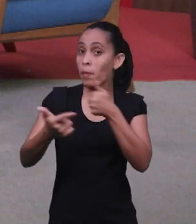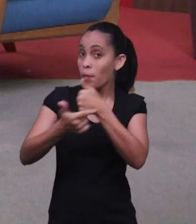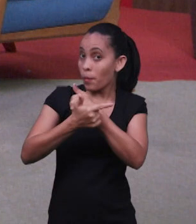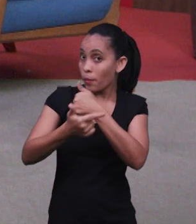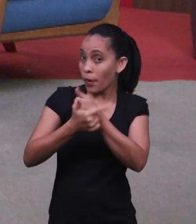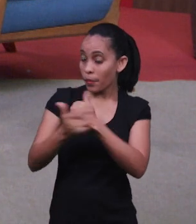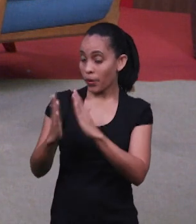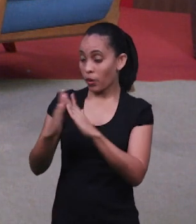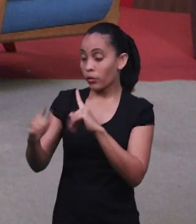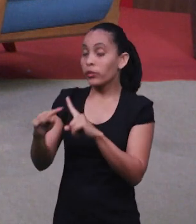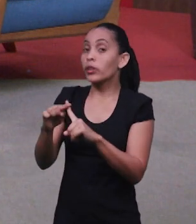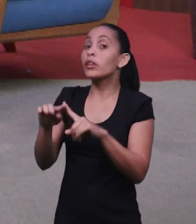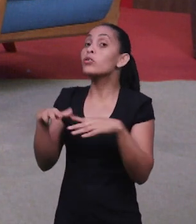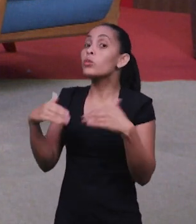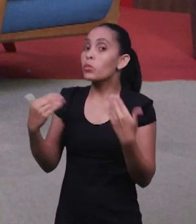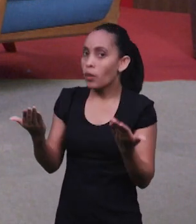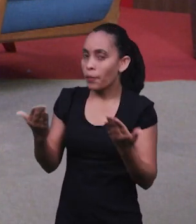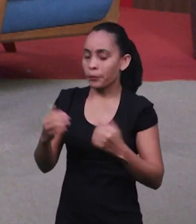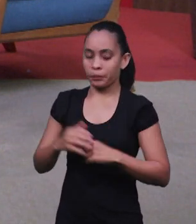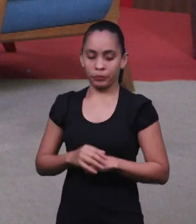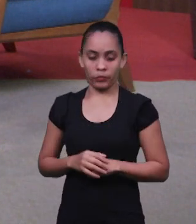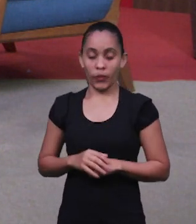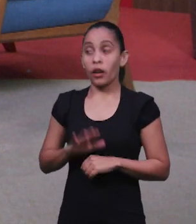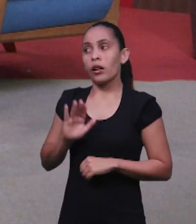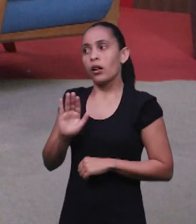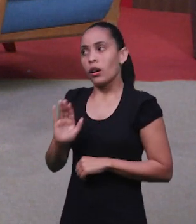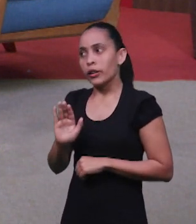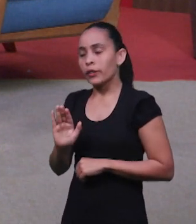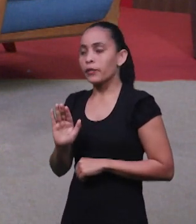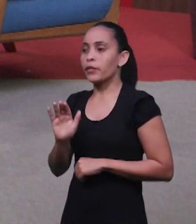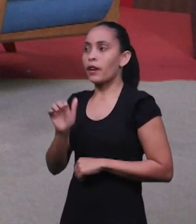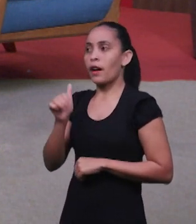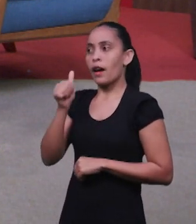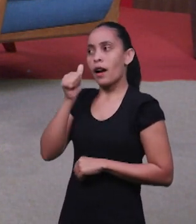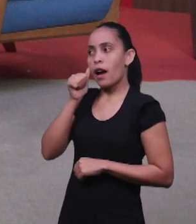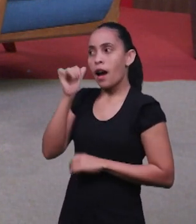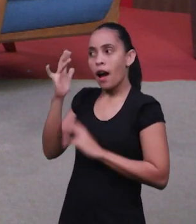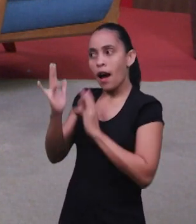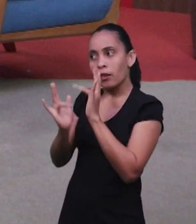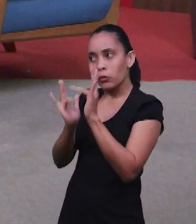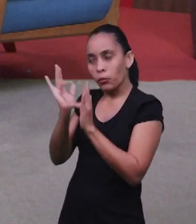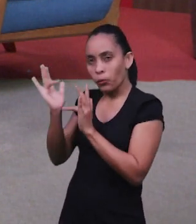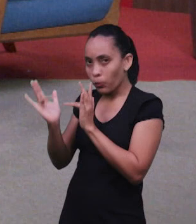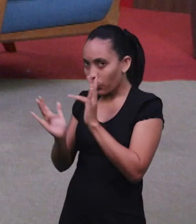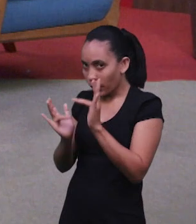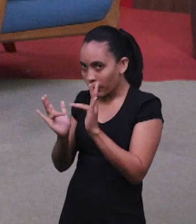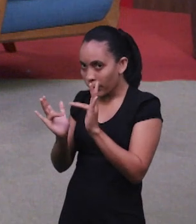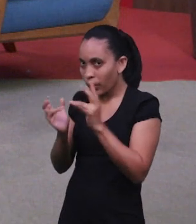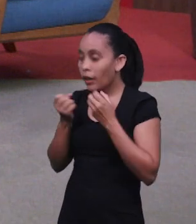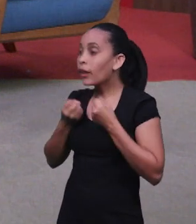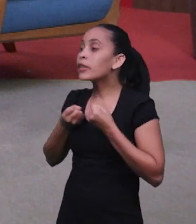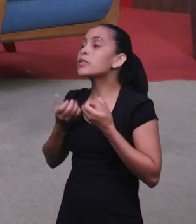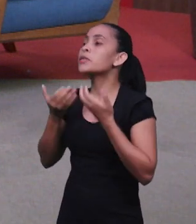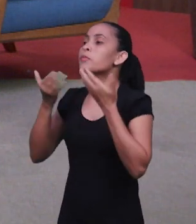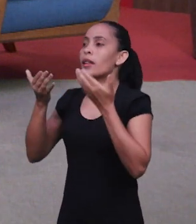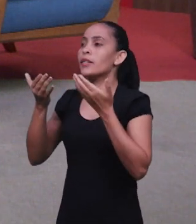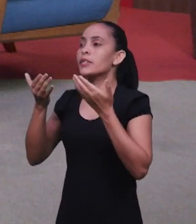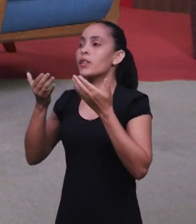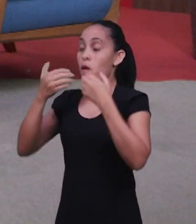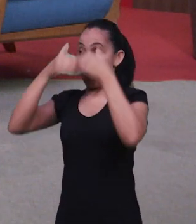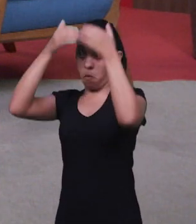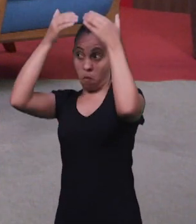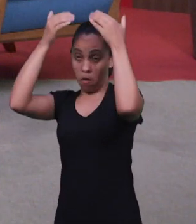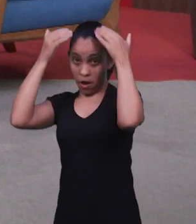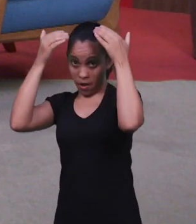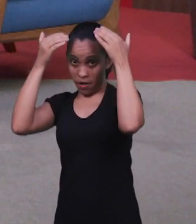l'Église? Parce que ici, c'était une expression de la fiancée, de l'Église. Donc l'Église dit le roi, en